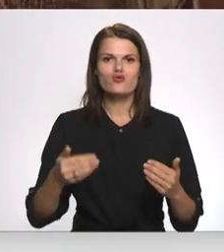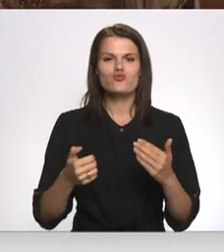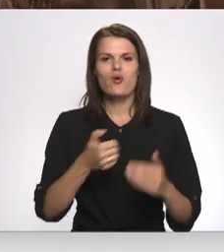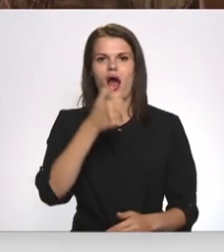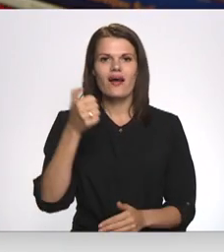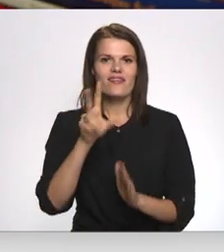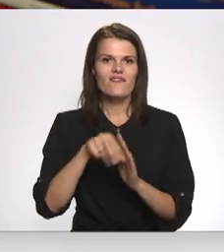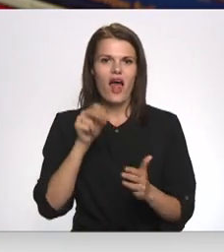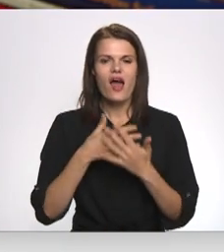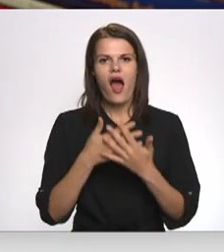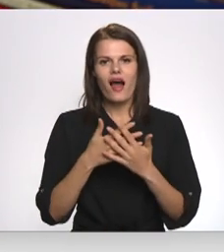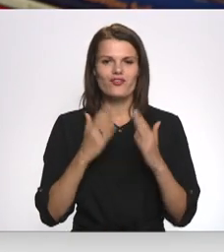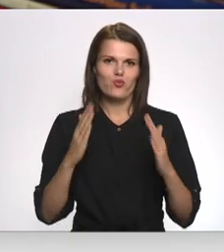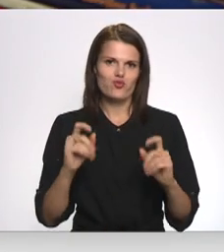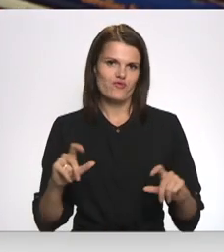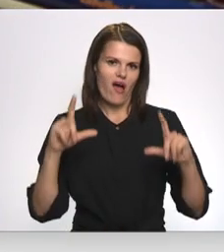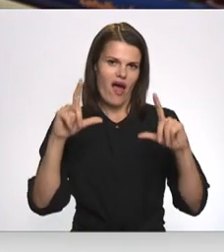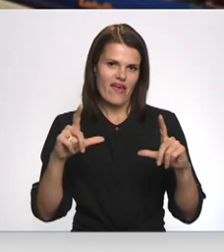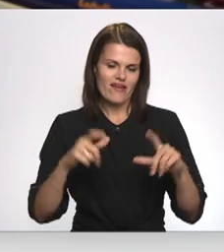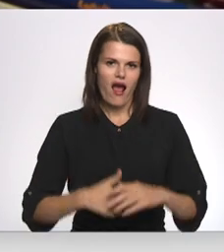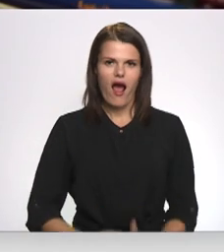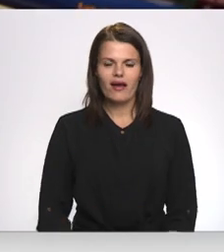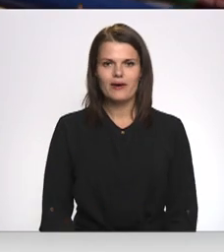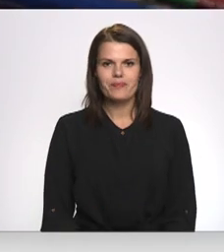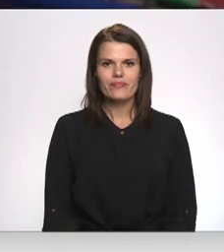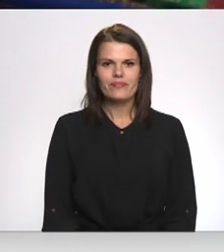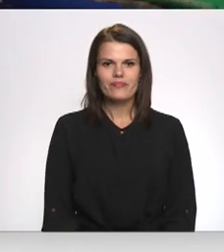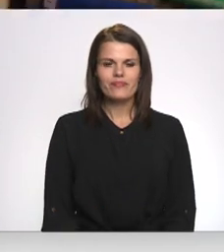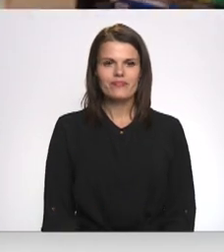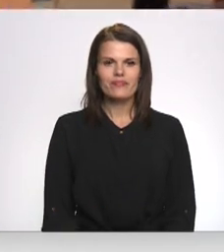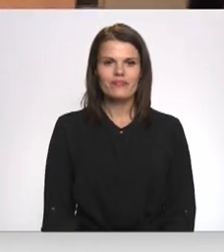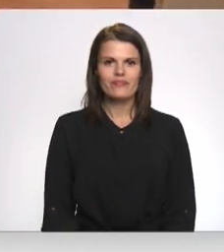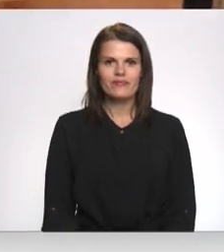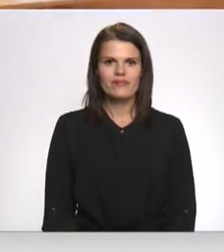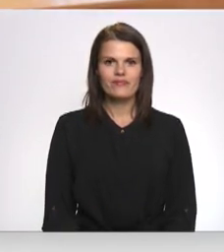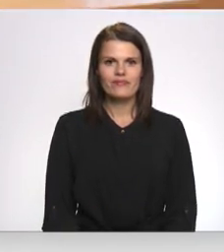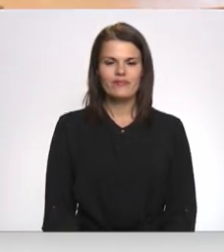aktivitāte būs iepriecinošāka. Dinija Jemeļjanova, Māris Justs, Latvijas televīzija.